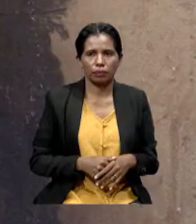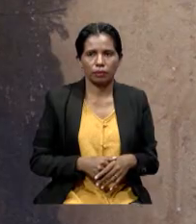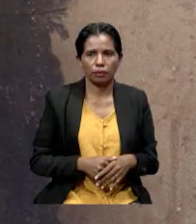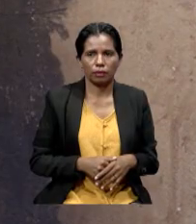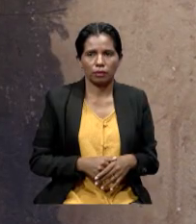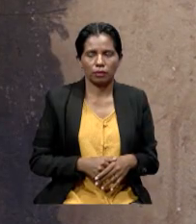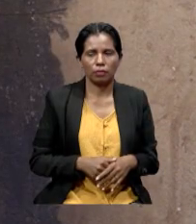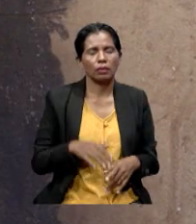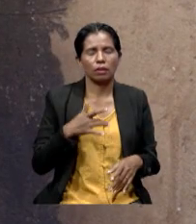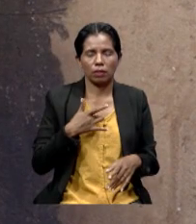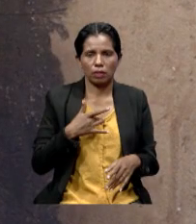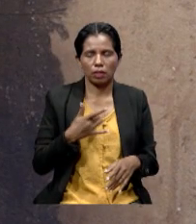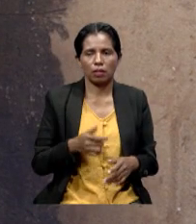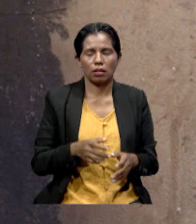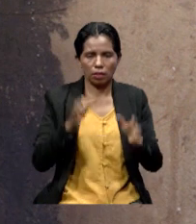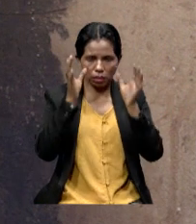Sinti dihan,